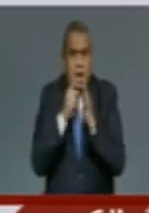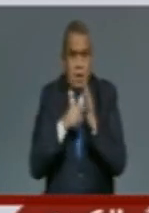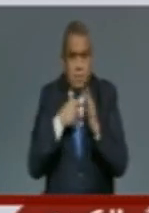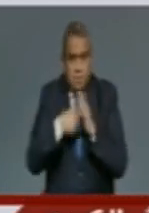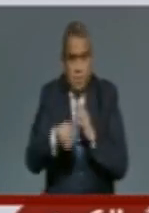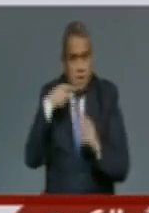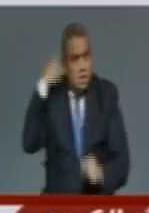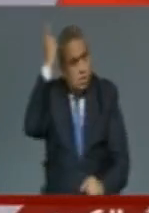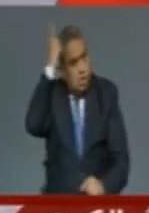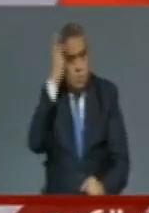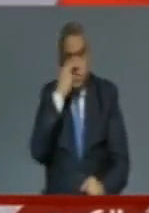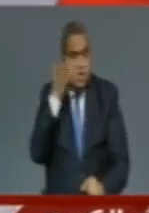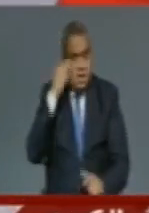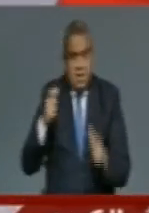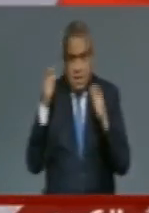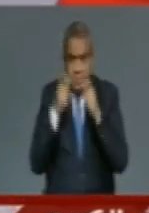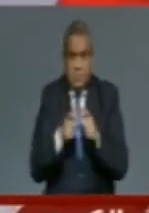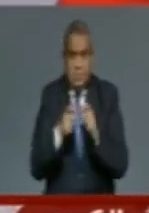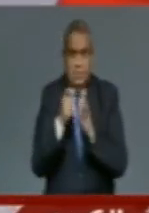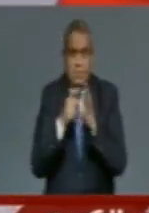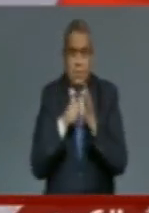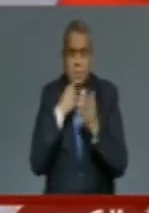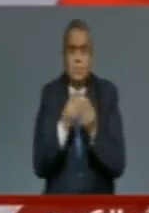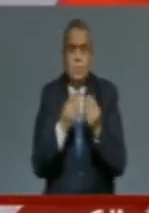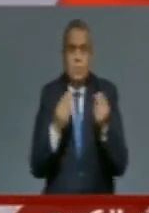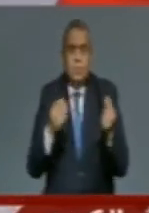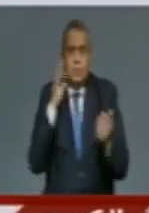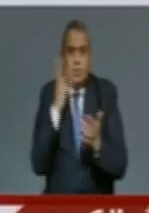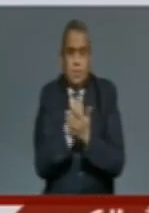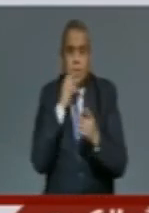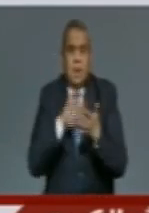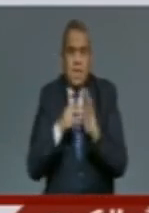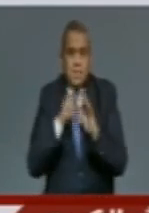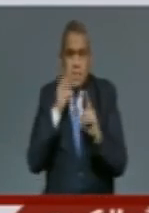الشيخ على المطالبة بالكثير من تلك الإصلاحات.